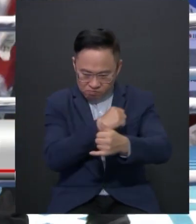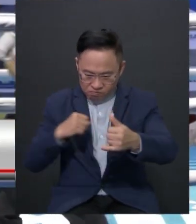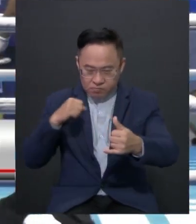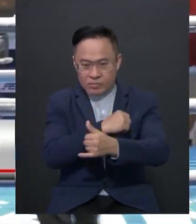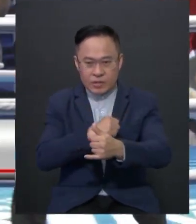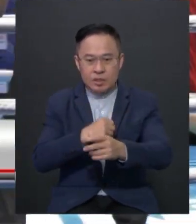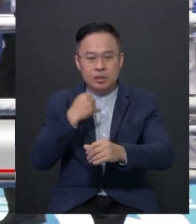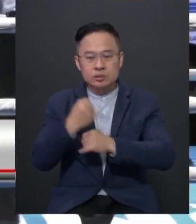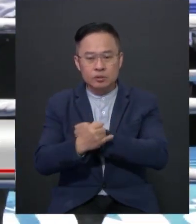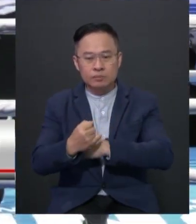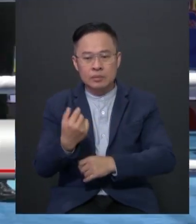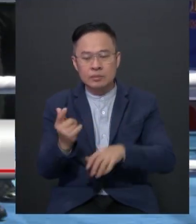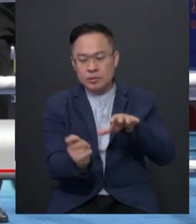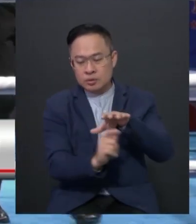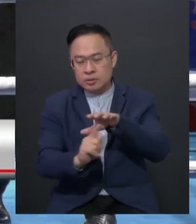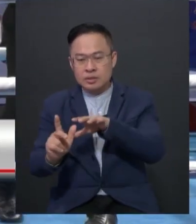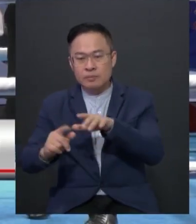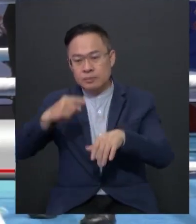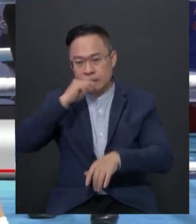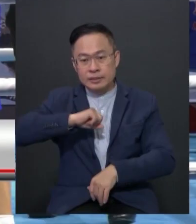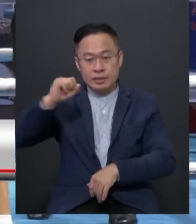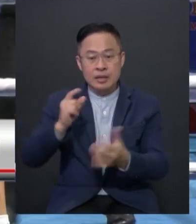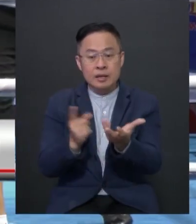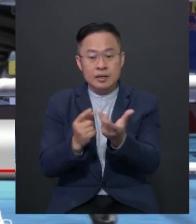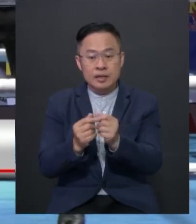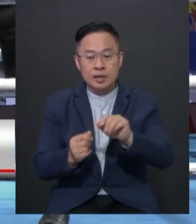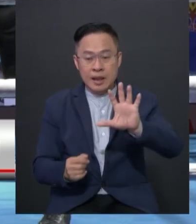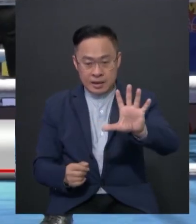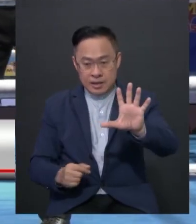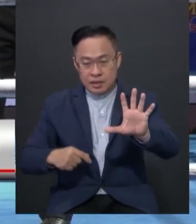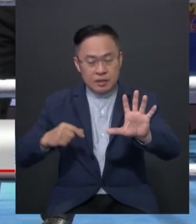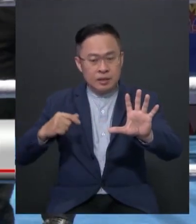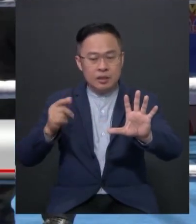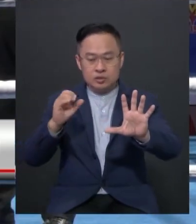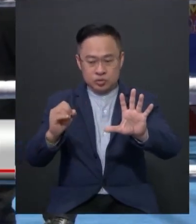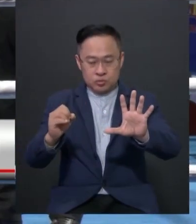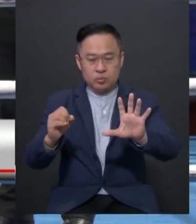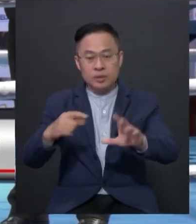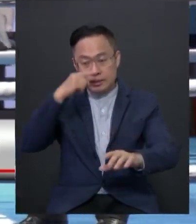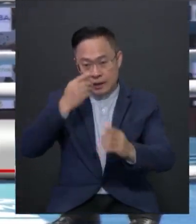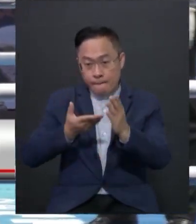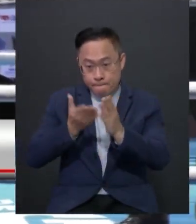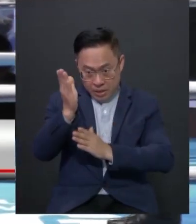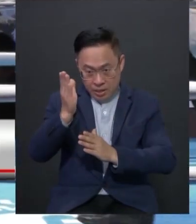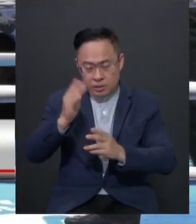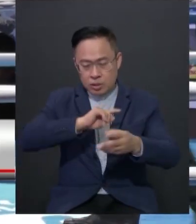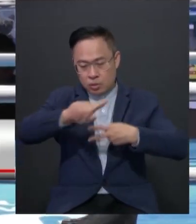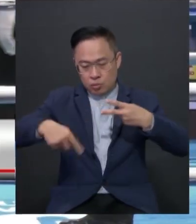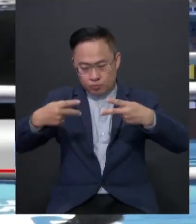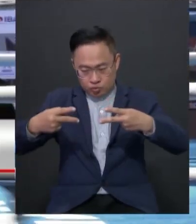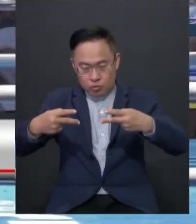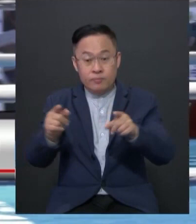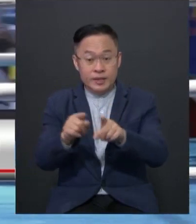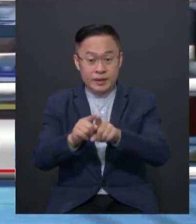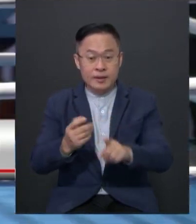ยกก็เป็นฝ่ายชนะคะแนนไป5ต่อ0คะแนนผ่านเข้าสู่รอบรองชนะเลิศก็การันตีทัพการันตีเหรียญทองแดงนะคะ